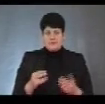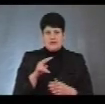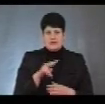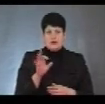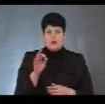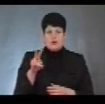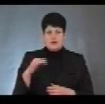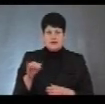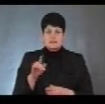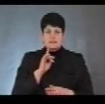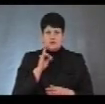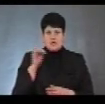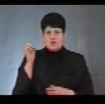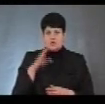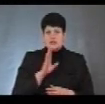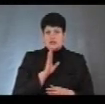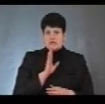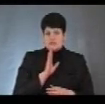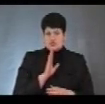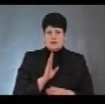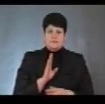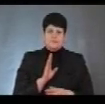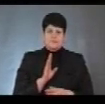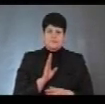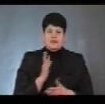молода сонячна дівчина, яка